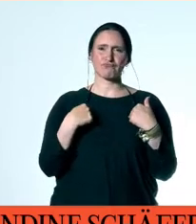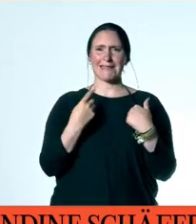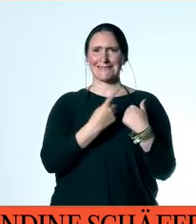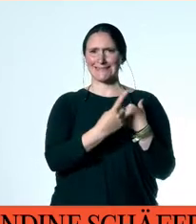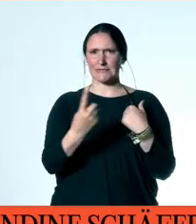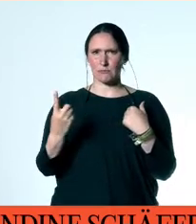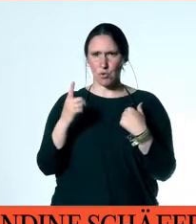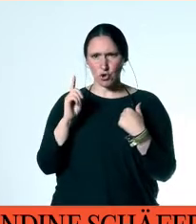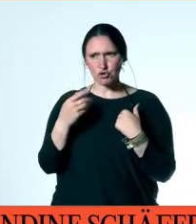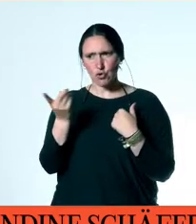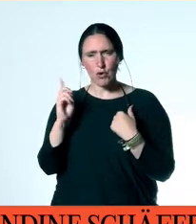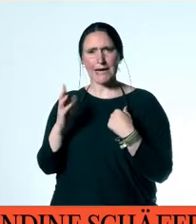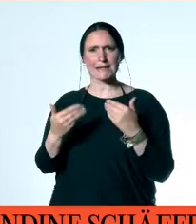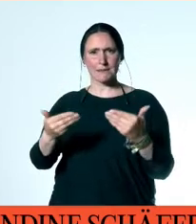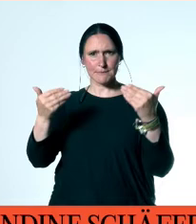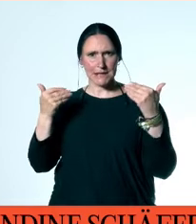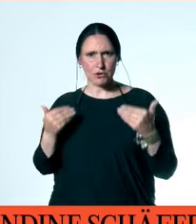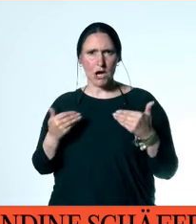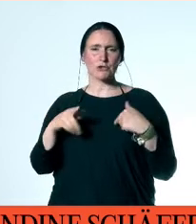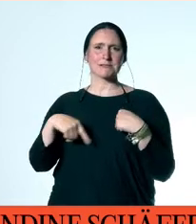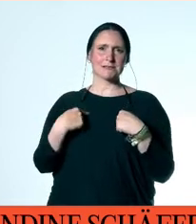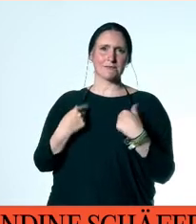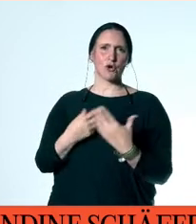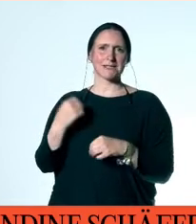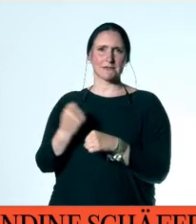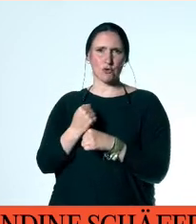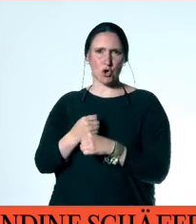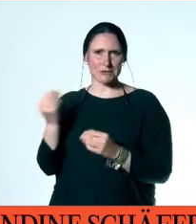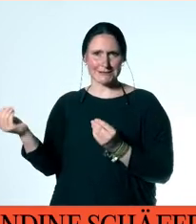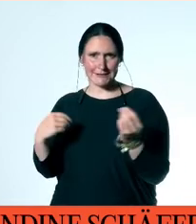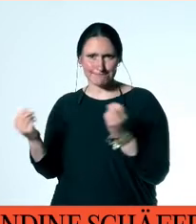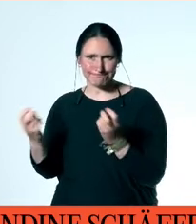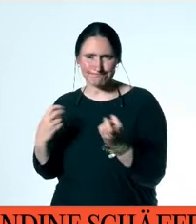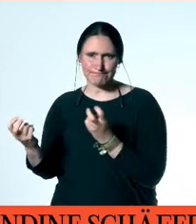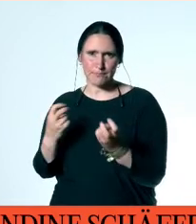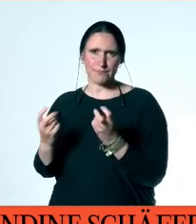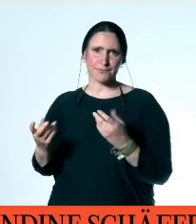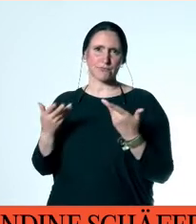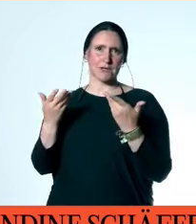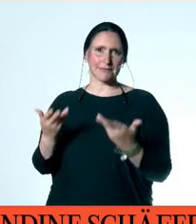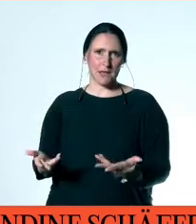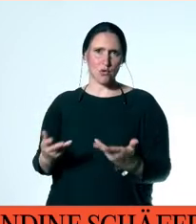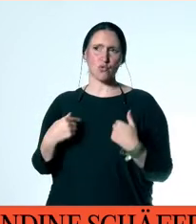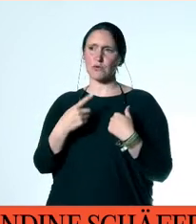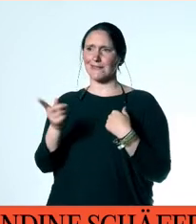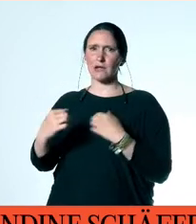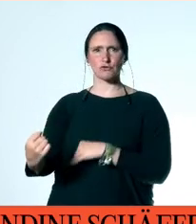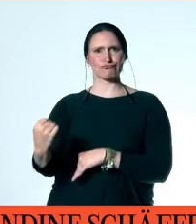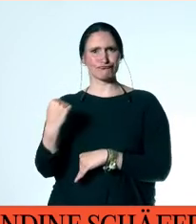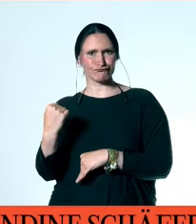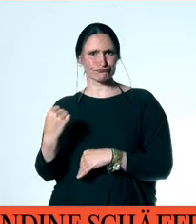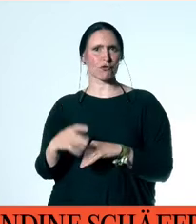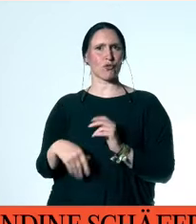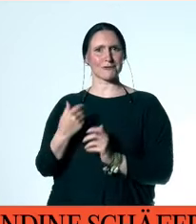and access points that we come together with. Auch wir profitieren natürlich als Kollektiv davon, dass wir unterschiedliche Hintergründe haben,